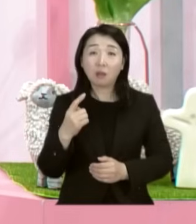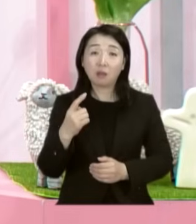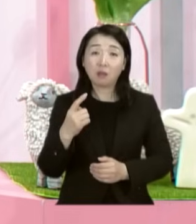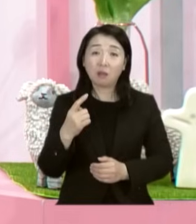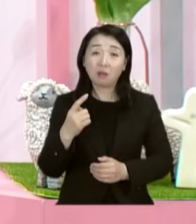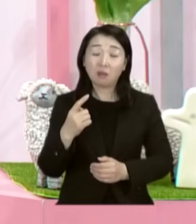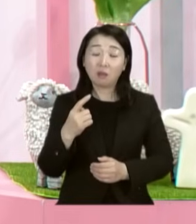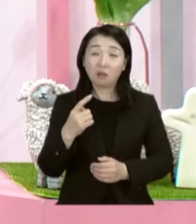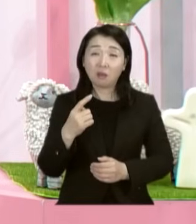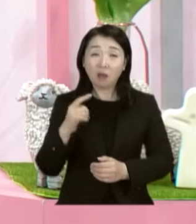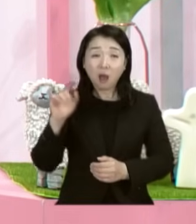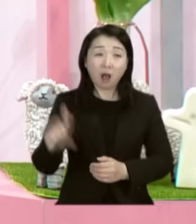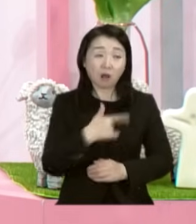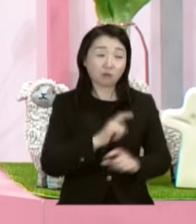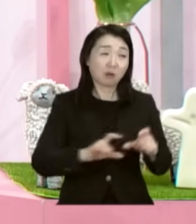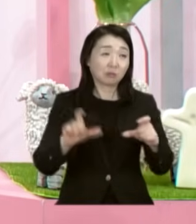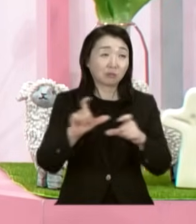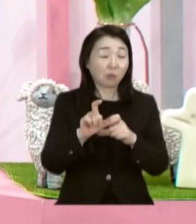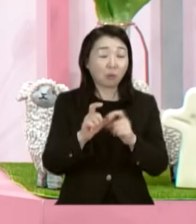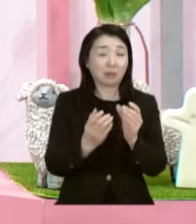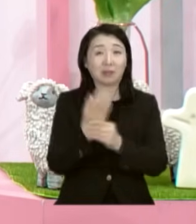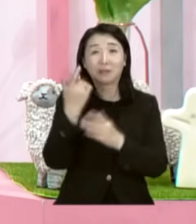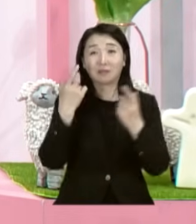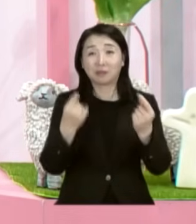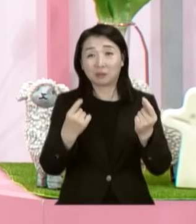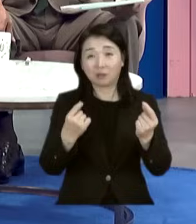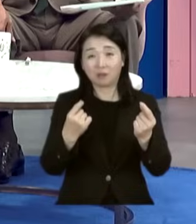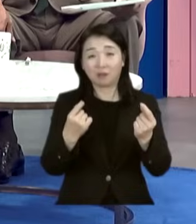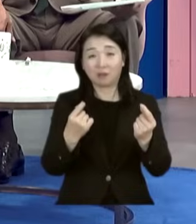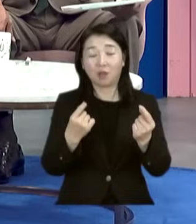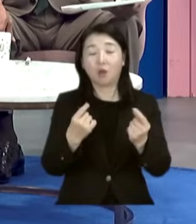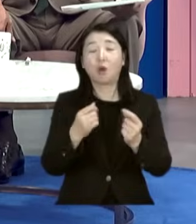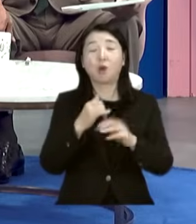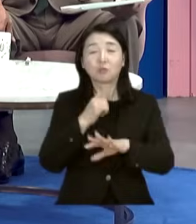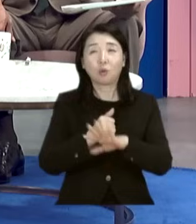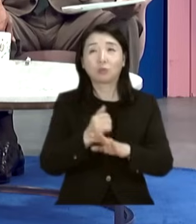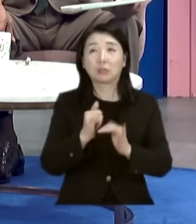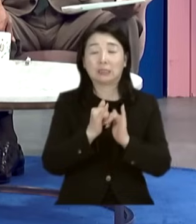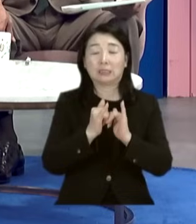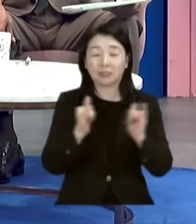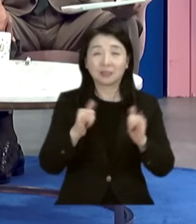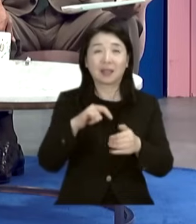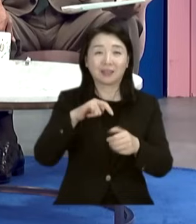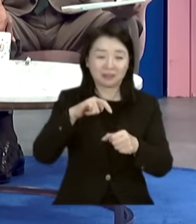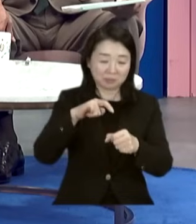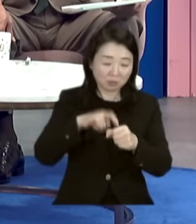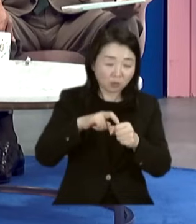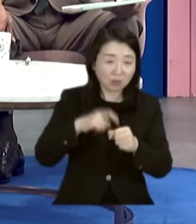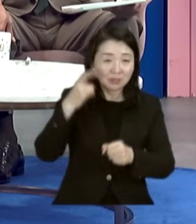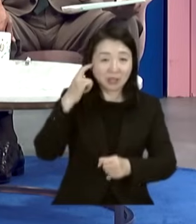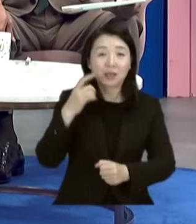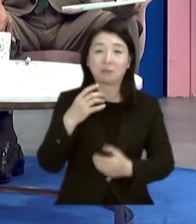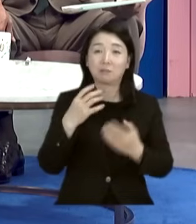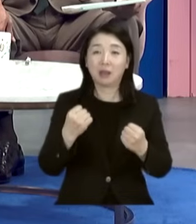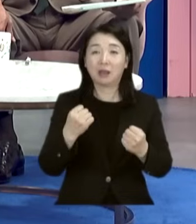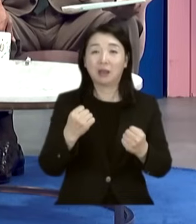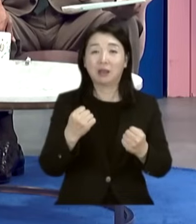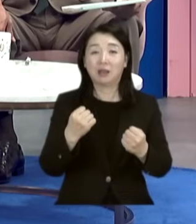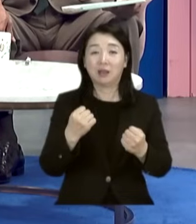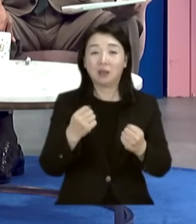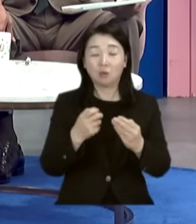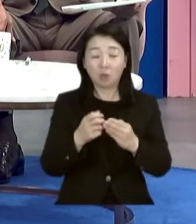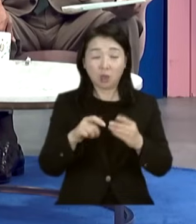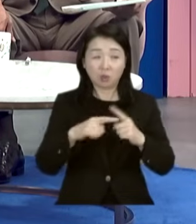하루가 더 생긴 느낌 있잖아요 처음에는 인간적인 그런 생각들만 가득했어요 그래서 저는 오히려 교회 안 나가는게